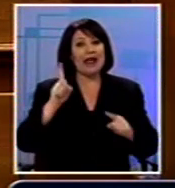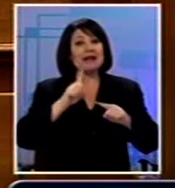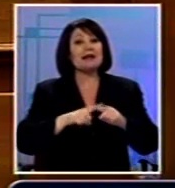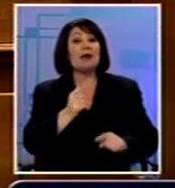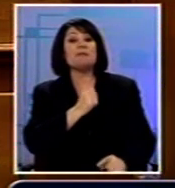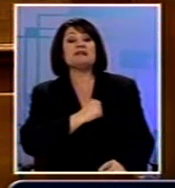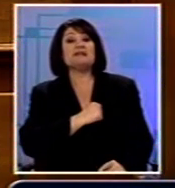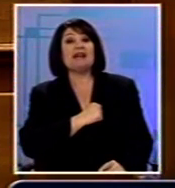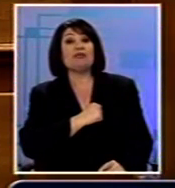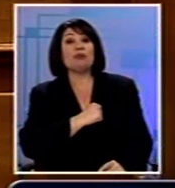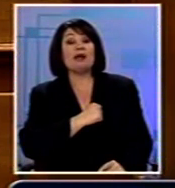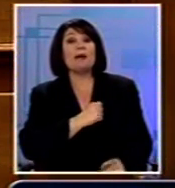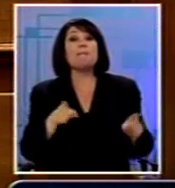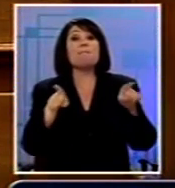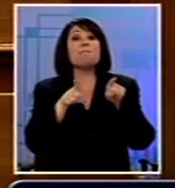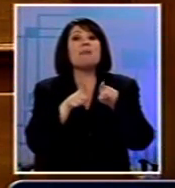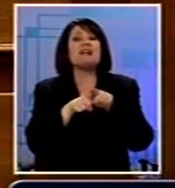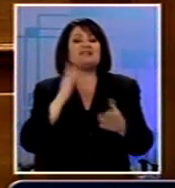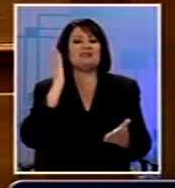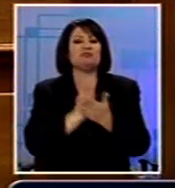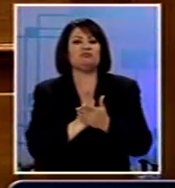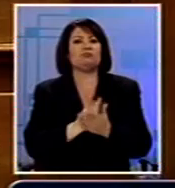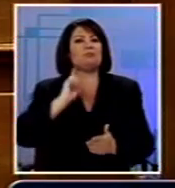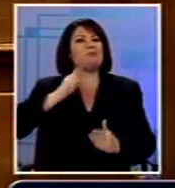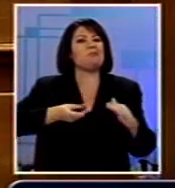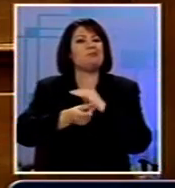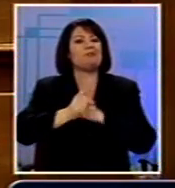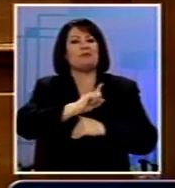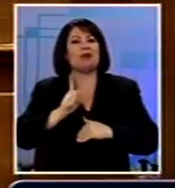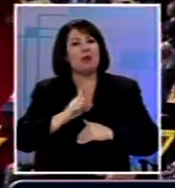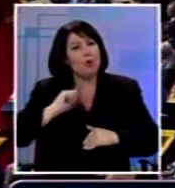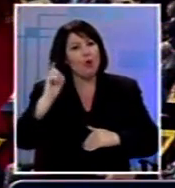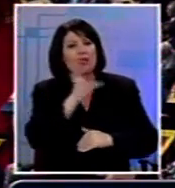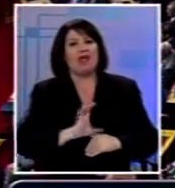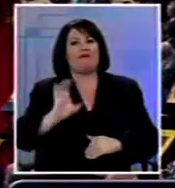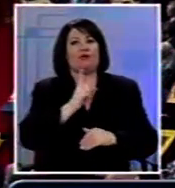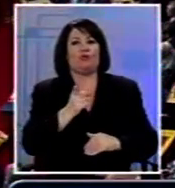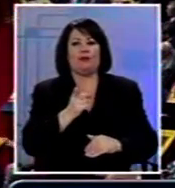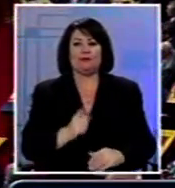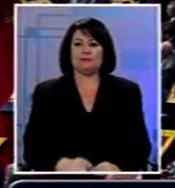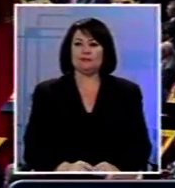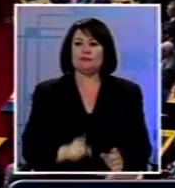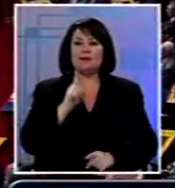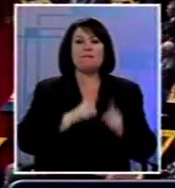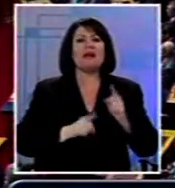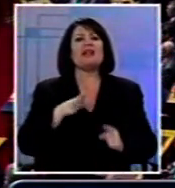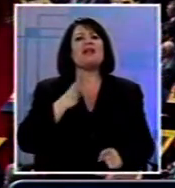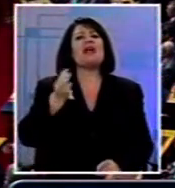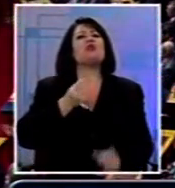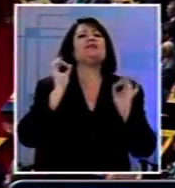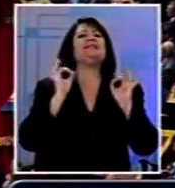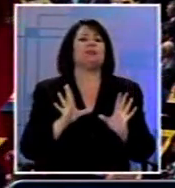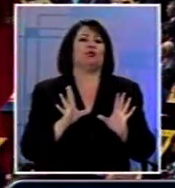για κοινή αποφασιστική στάση κατά της παράνομης μετανάστευσης. Κάποιοι δεν ήθελαν λέξη να ακούσουν γι'